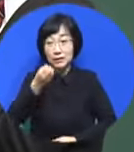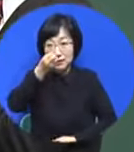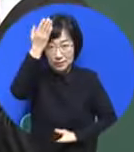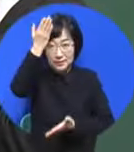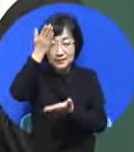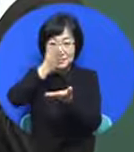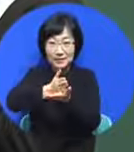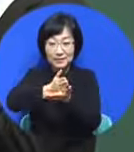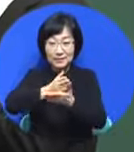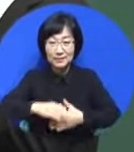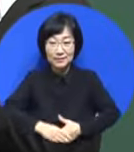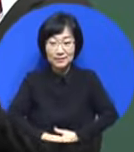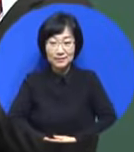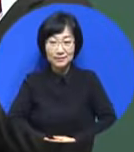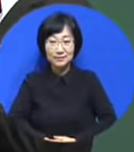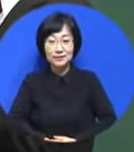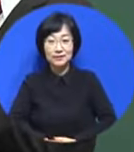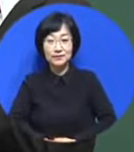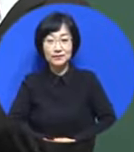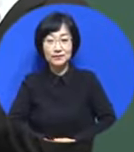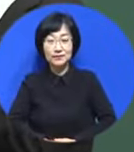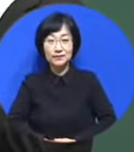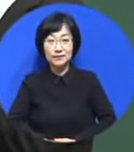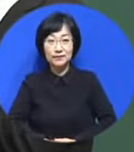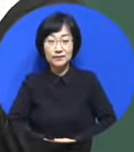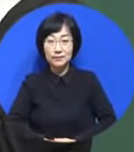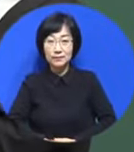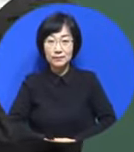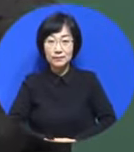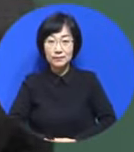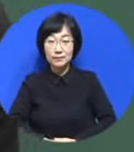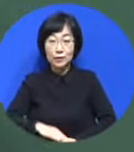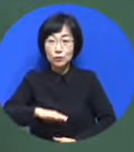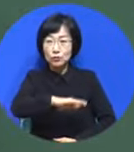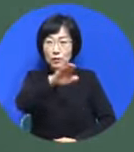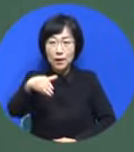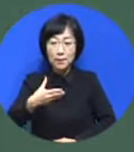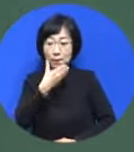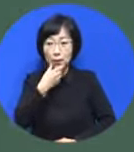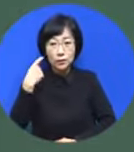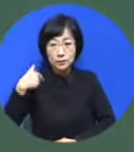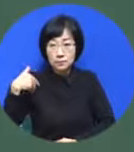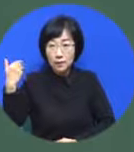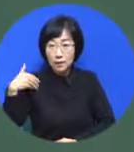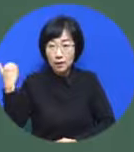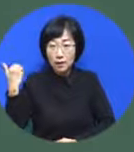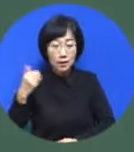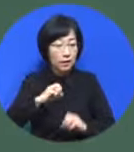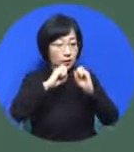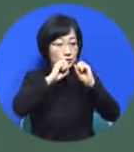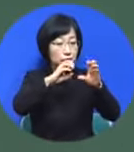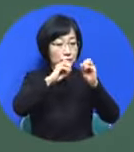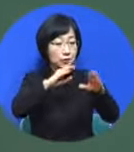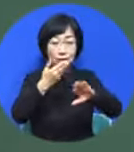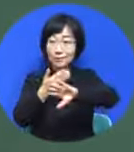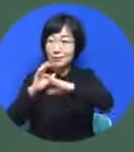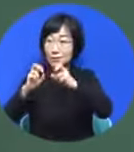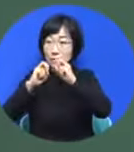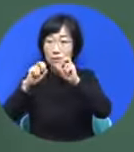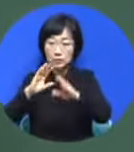You must never forget this. 우리가 복음을 누리지 못하고 전도 선교를 이해하지 못하면 우리의